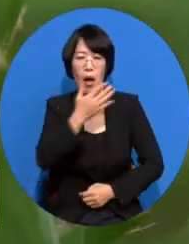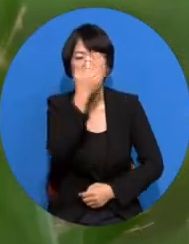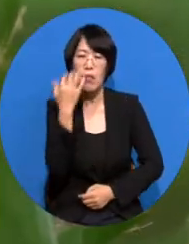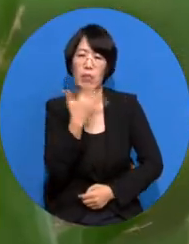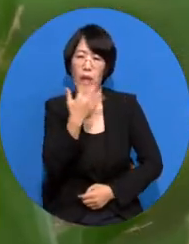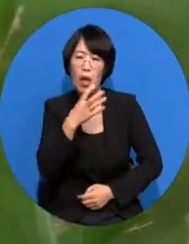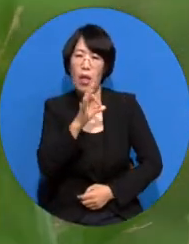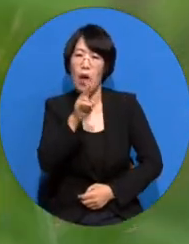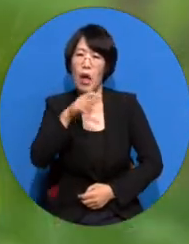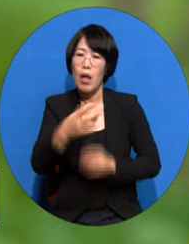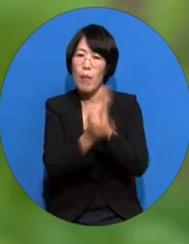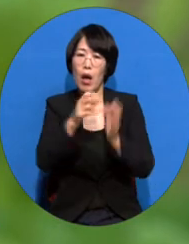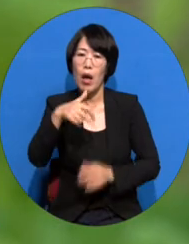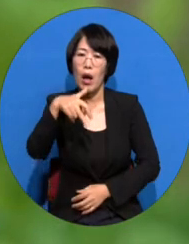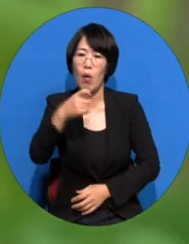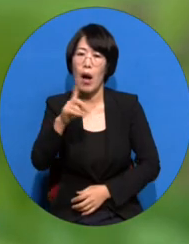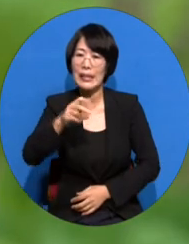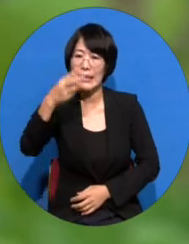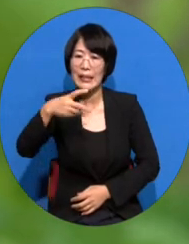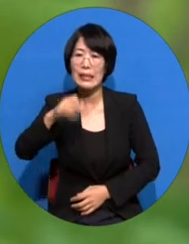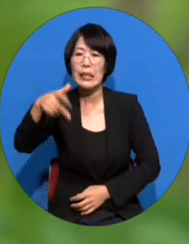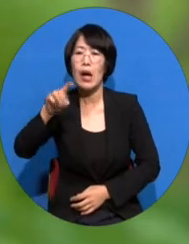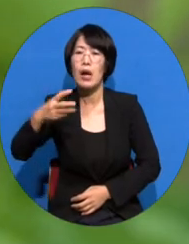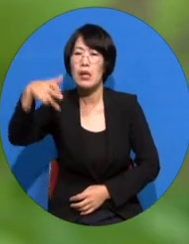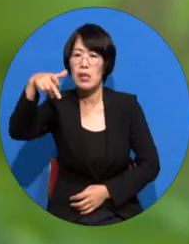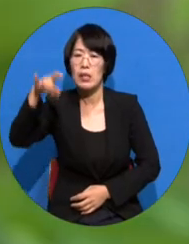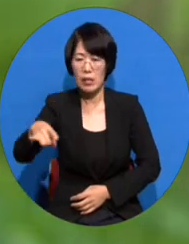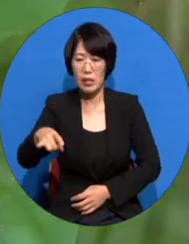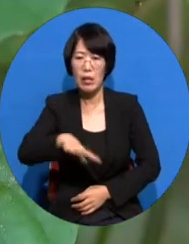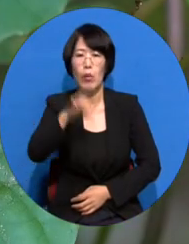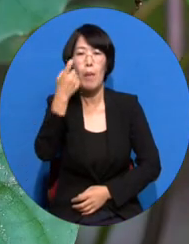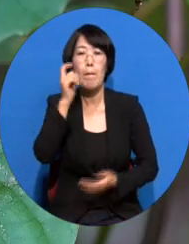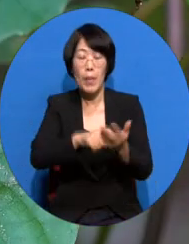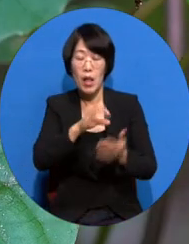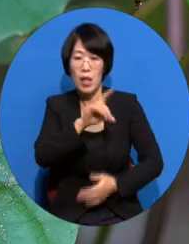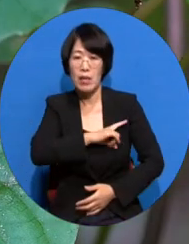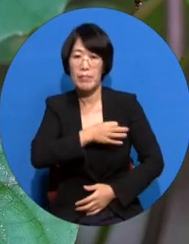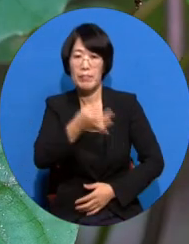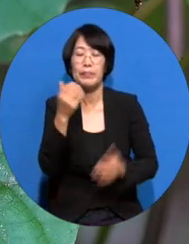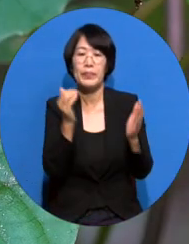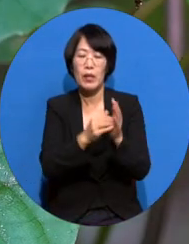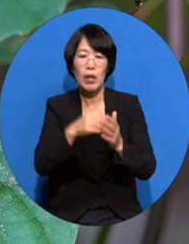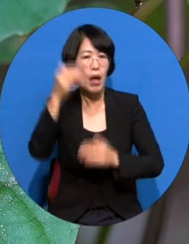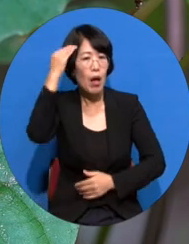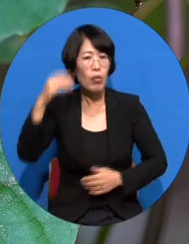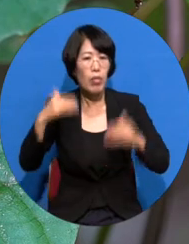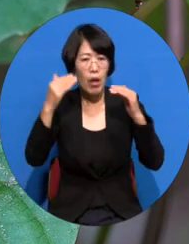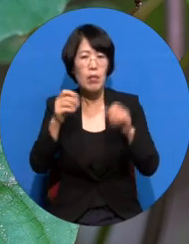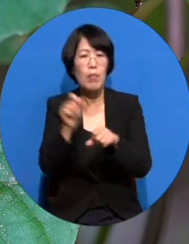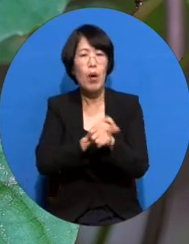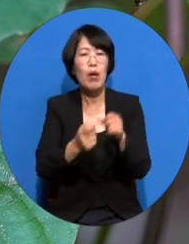색감의 야생화 광릉 갈퀴. 광릉에서 처음 발견되어 이름 붙여졌습니다. 국내에만 자라는 특산